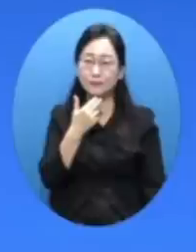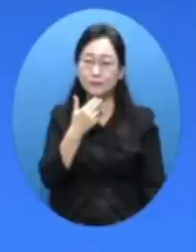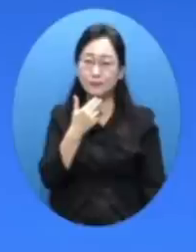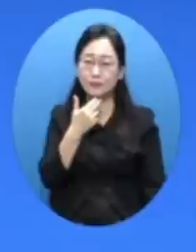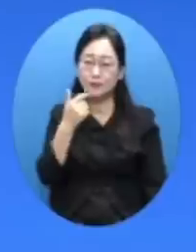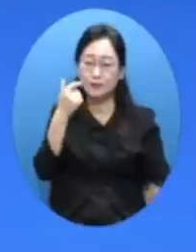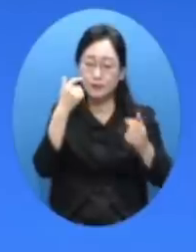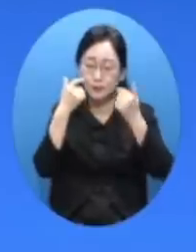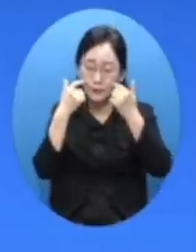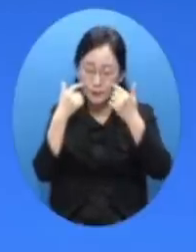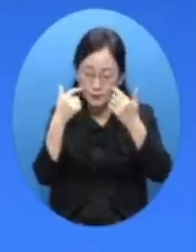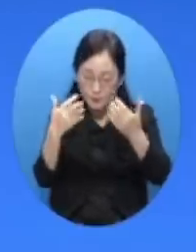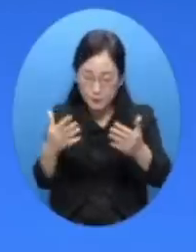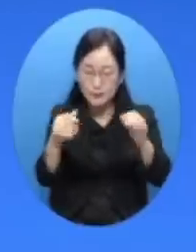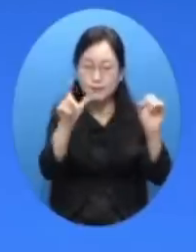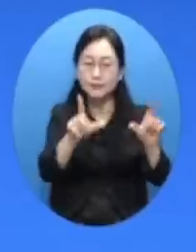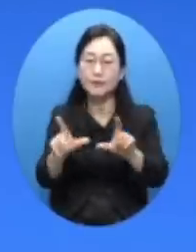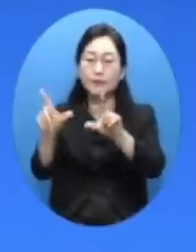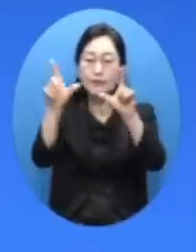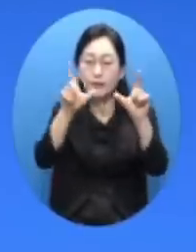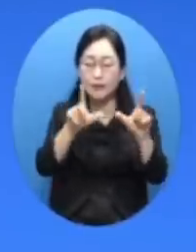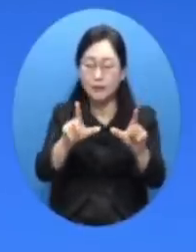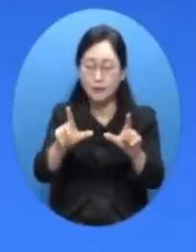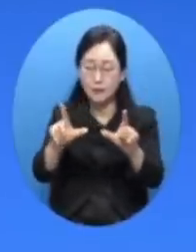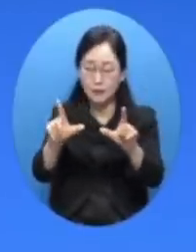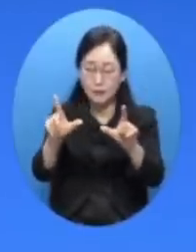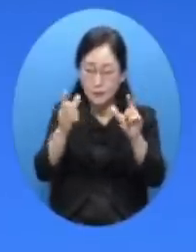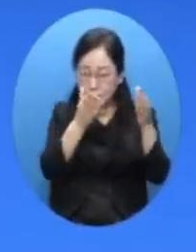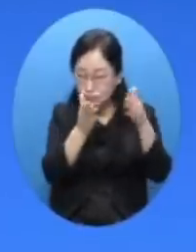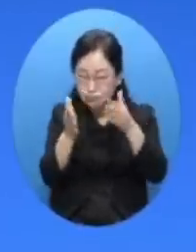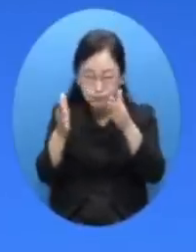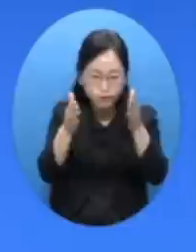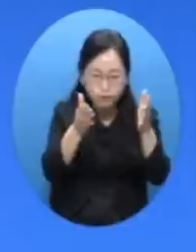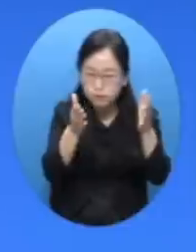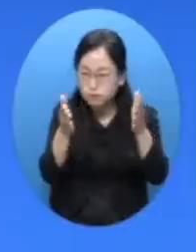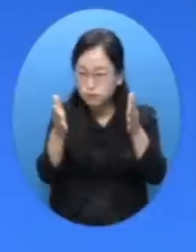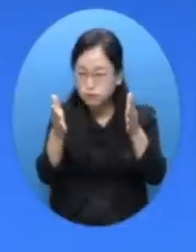분명한 삶의 방향과 목적이 없어서